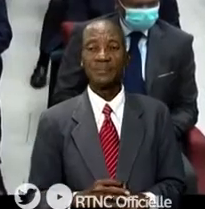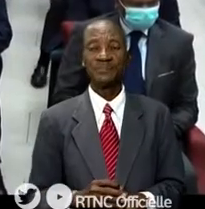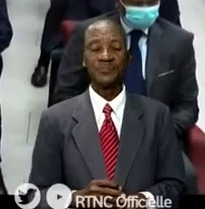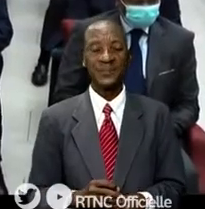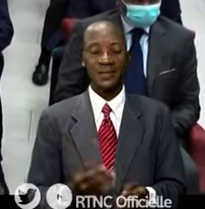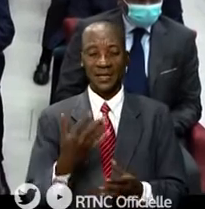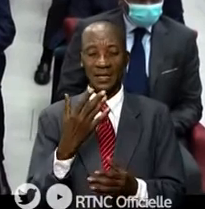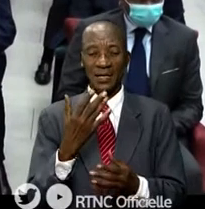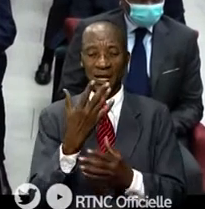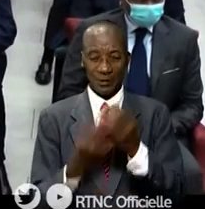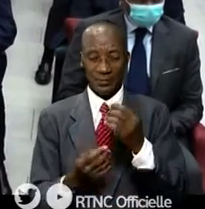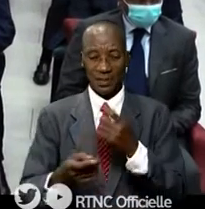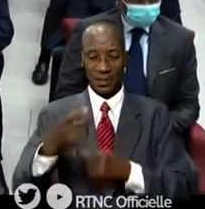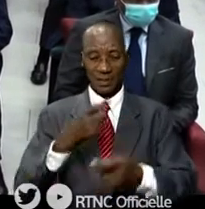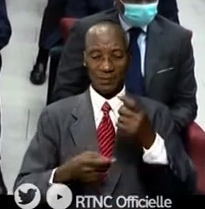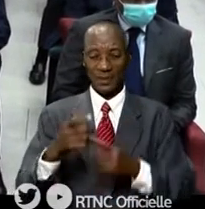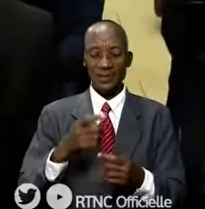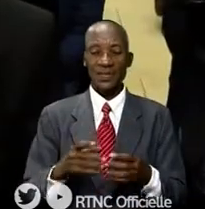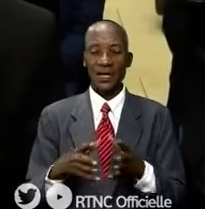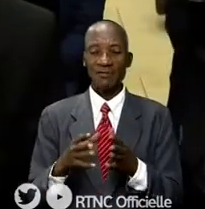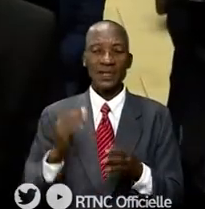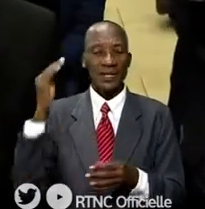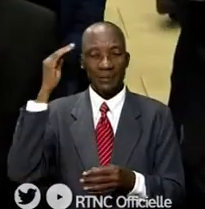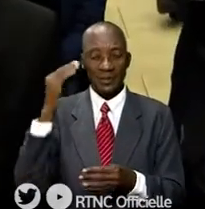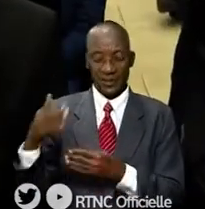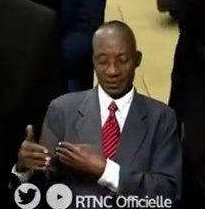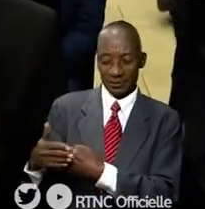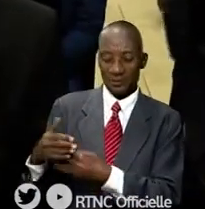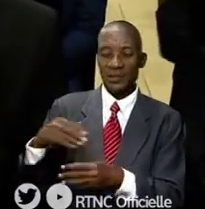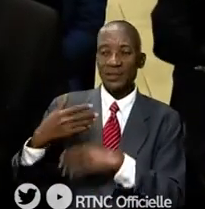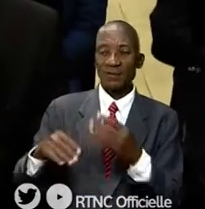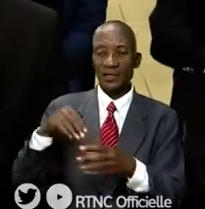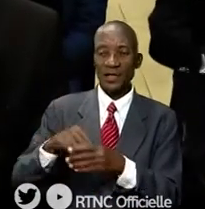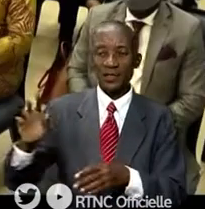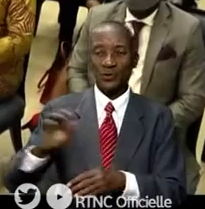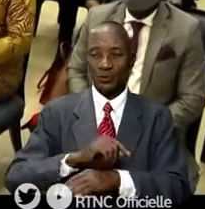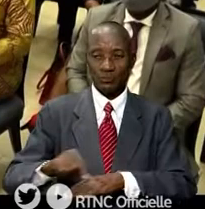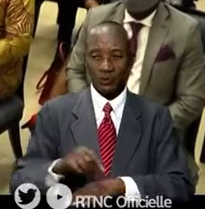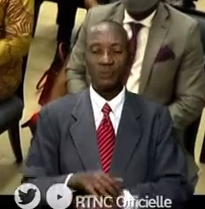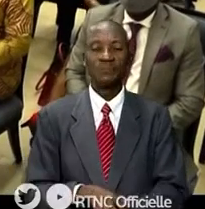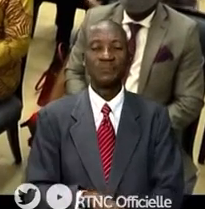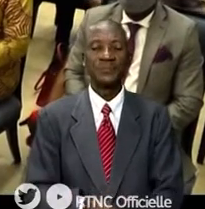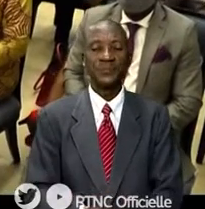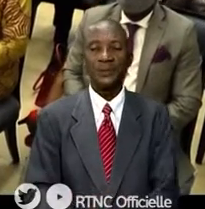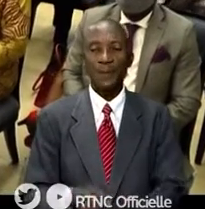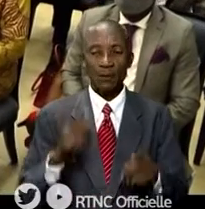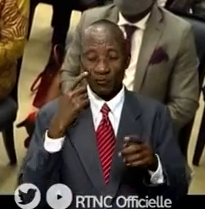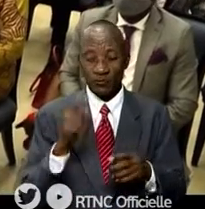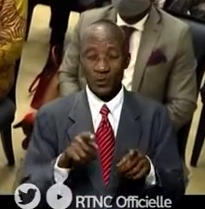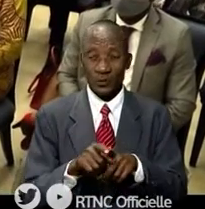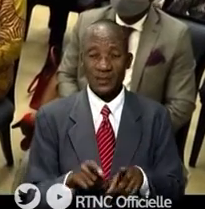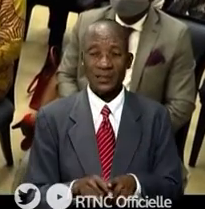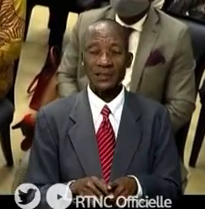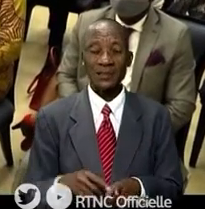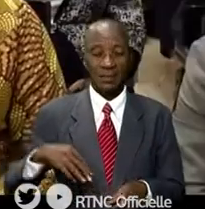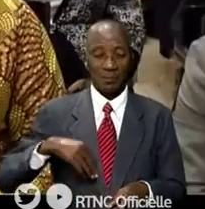représenté par les ministres près le président de la République, André Kabanda. Parmi les invités d'honneur, l'on a noté aussi la présence de